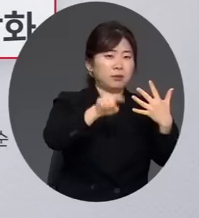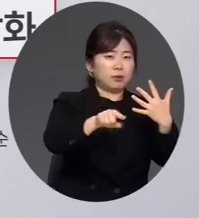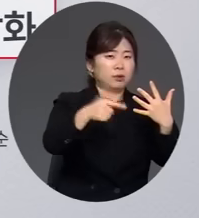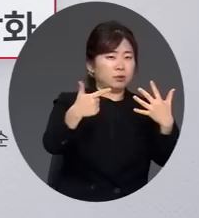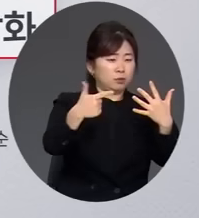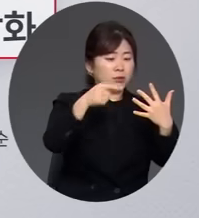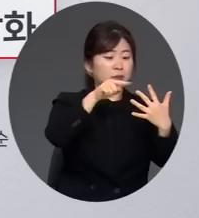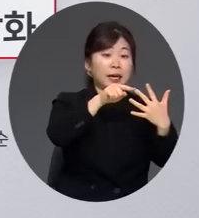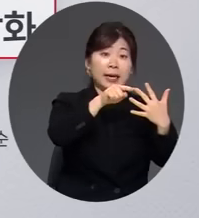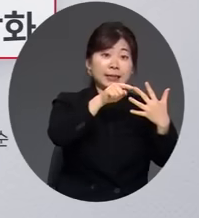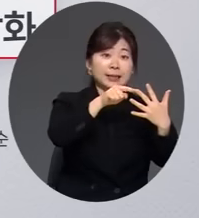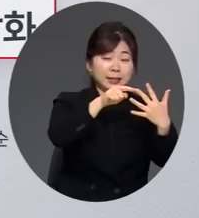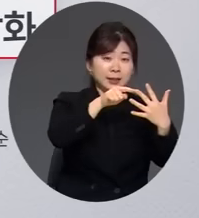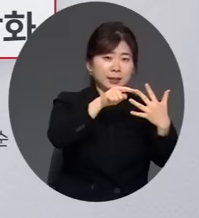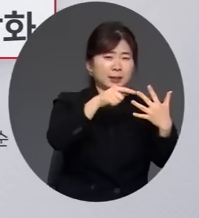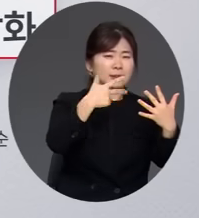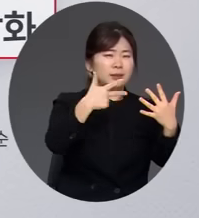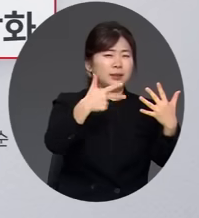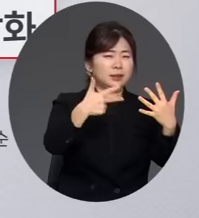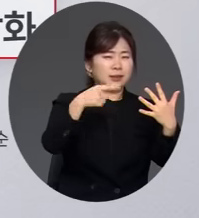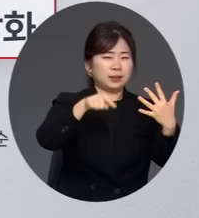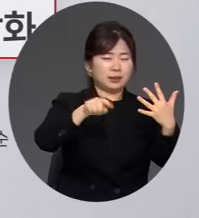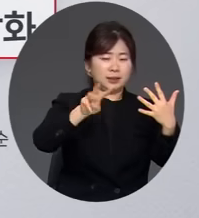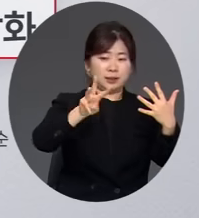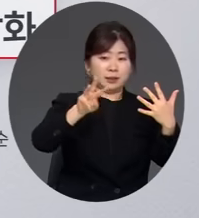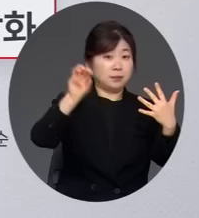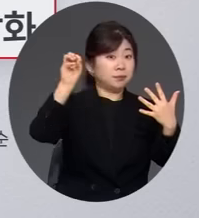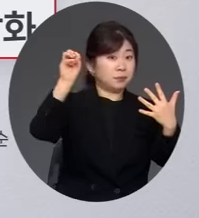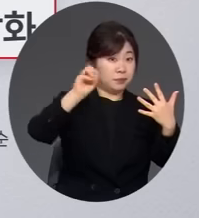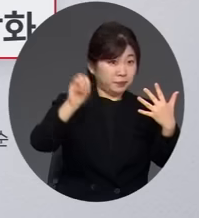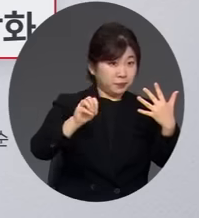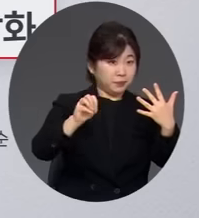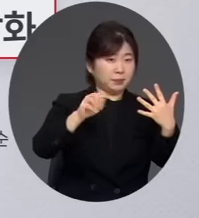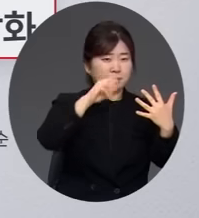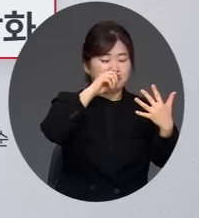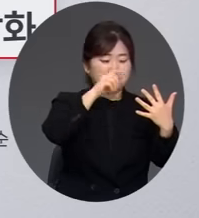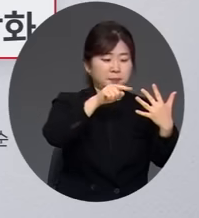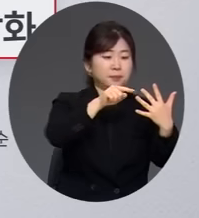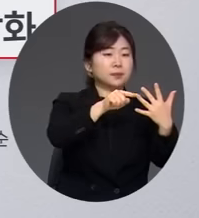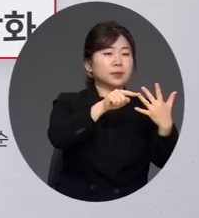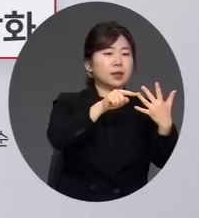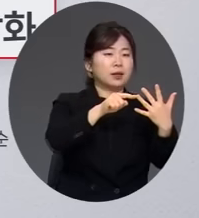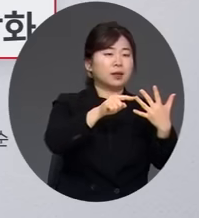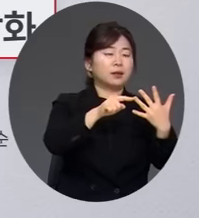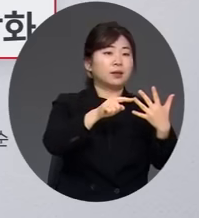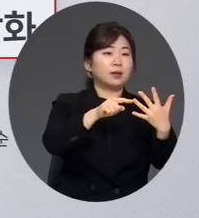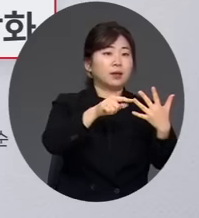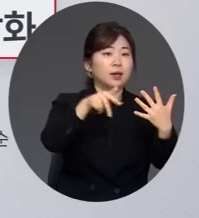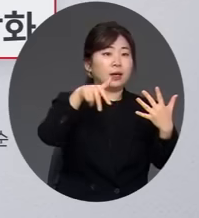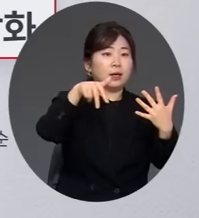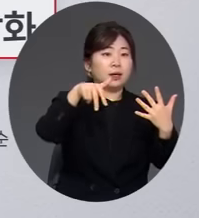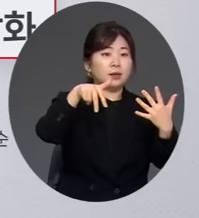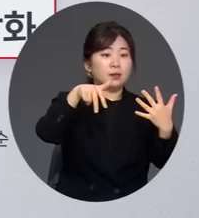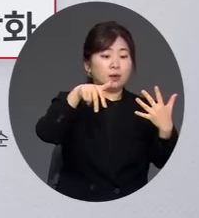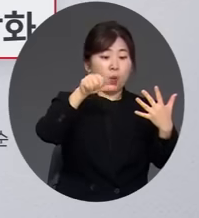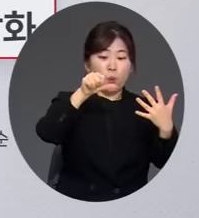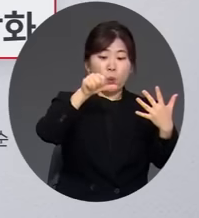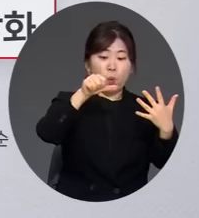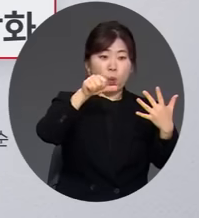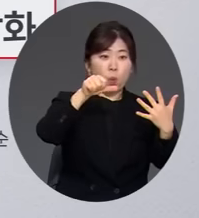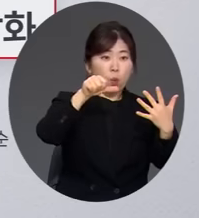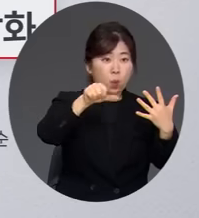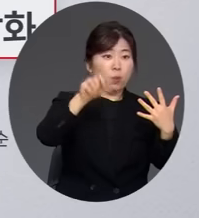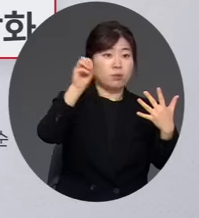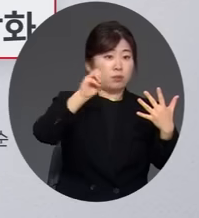15 6 이철호 국민의 힘 노동위원회 부위원장 7.8 정승재 전 국회 교섭단체